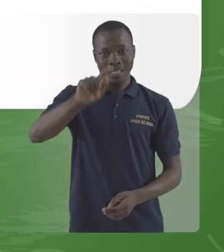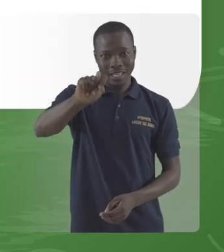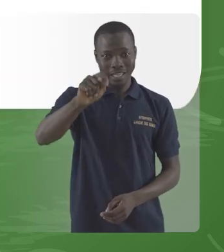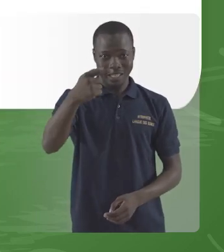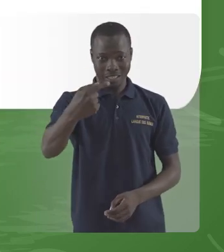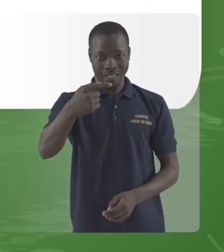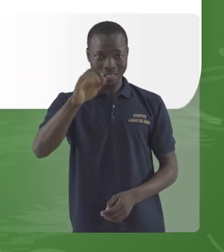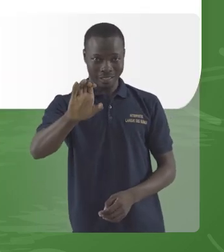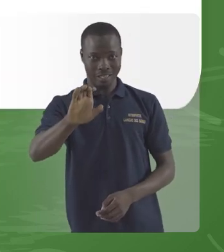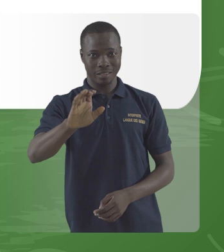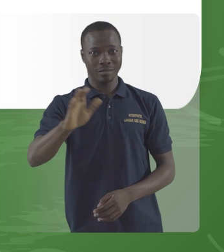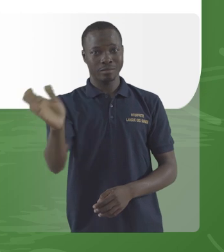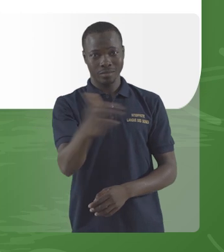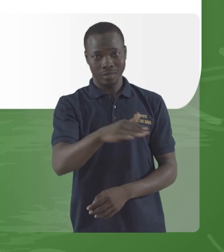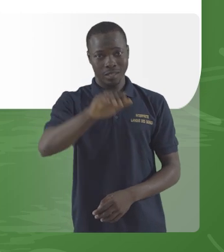TGC,